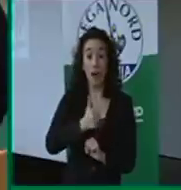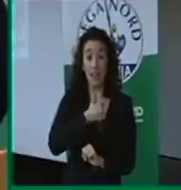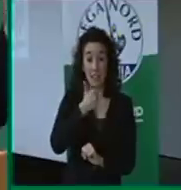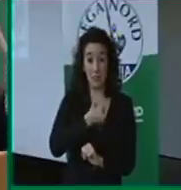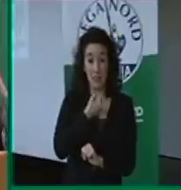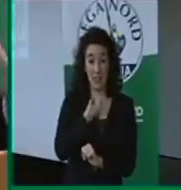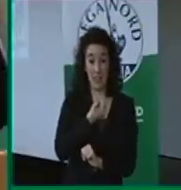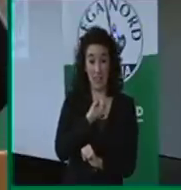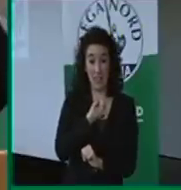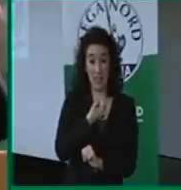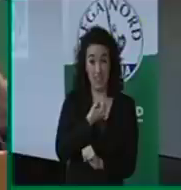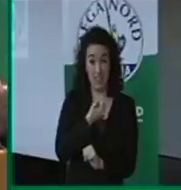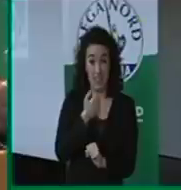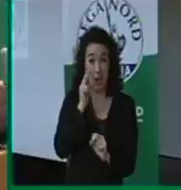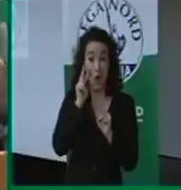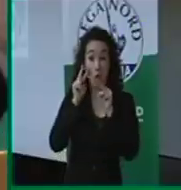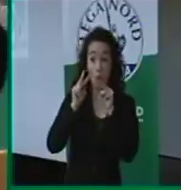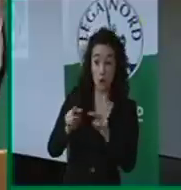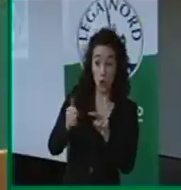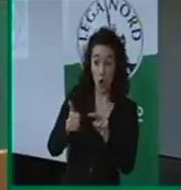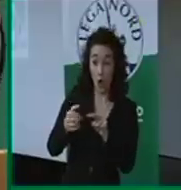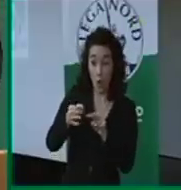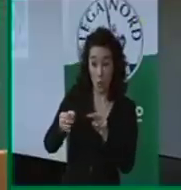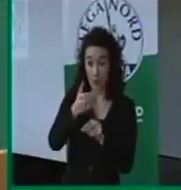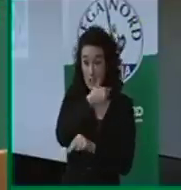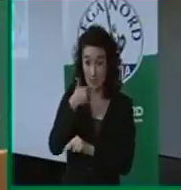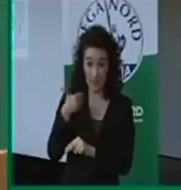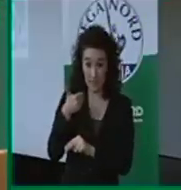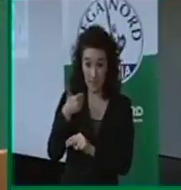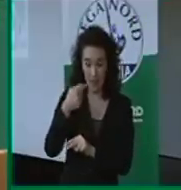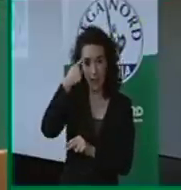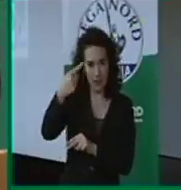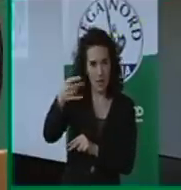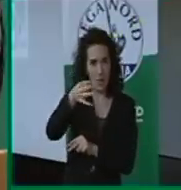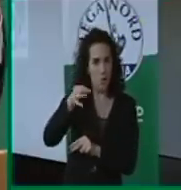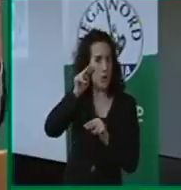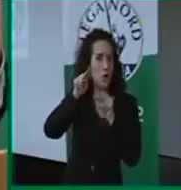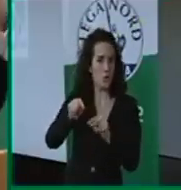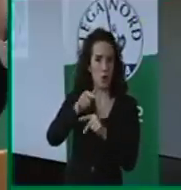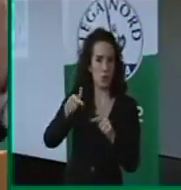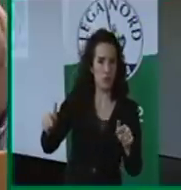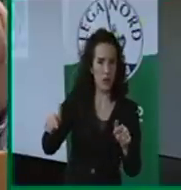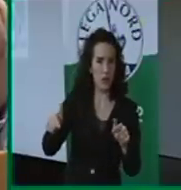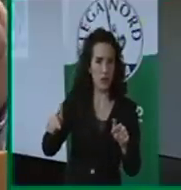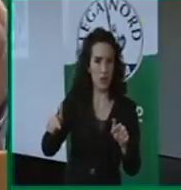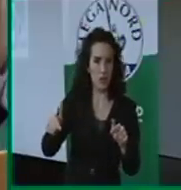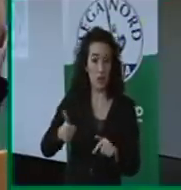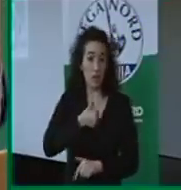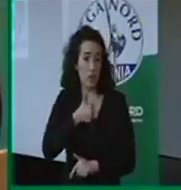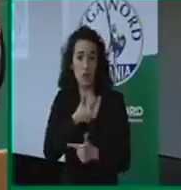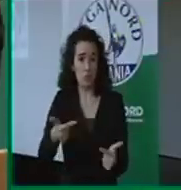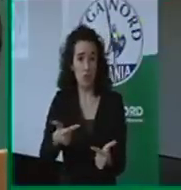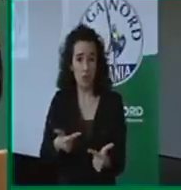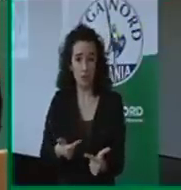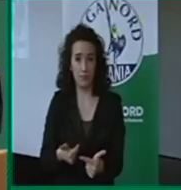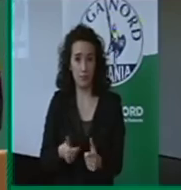senza il controllo sulla moneta chi non ha il controllo della moneta non ha nessun tipo di indipendenza